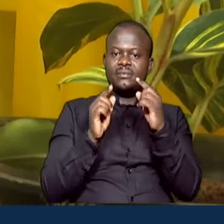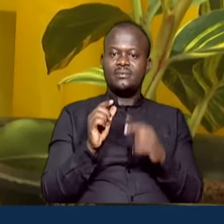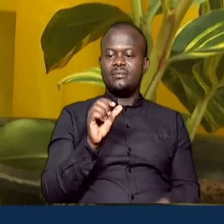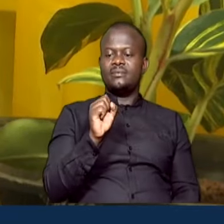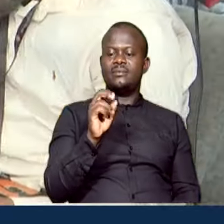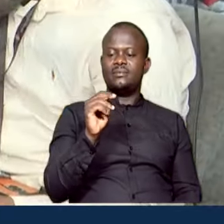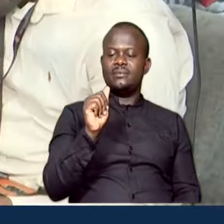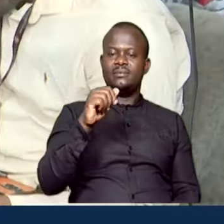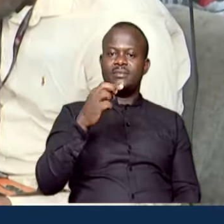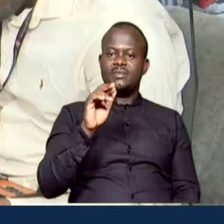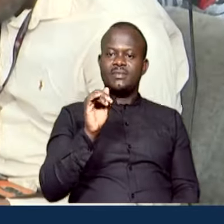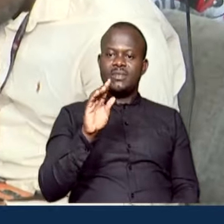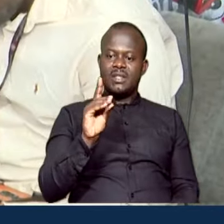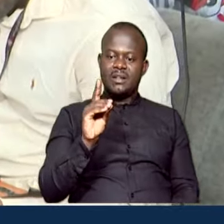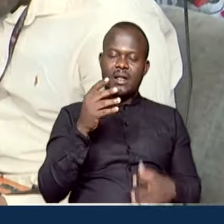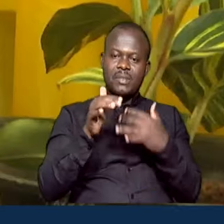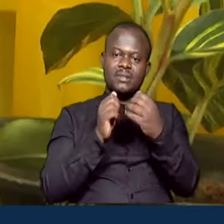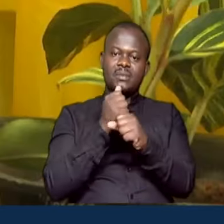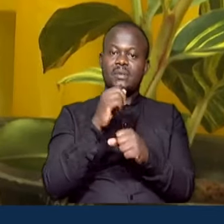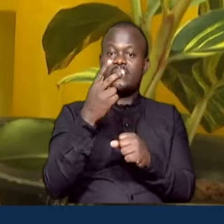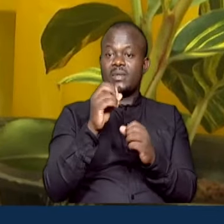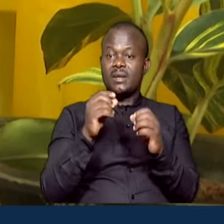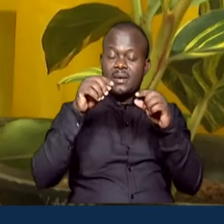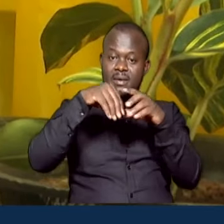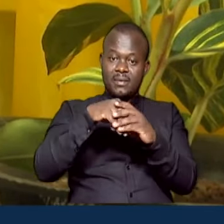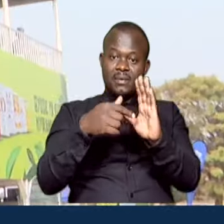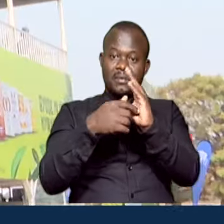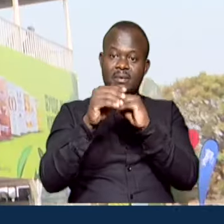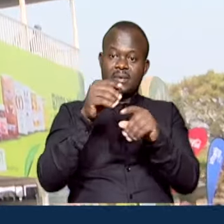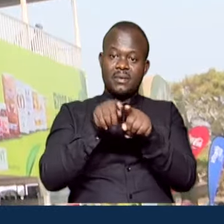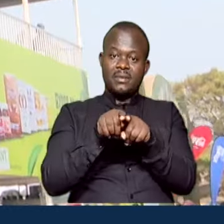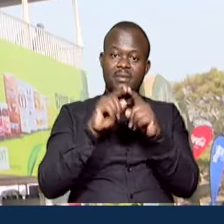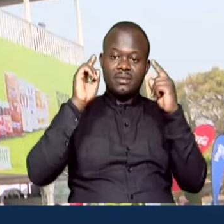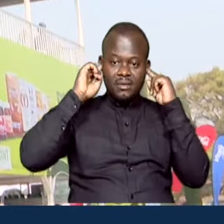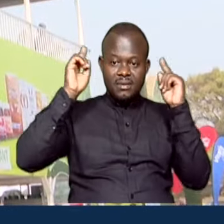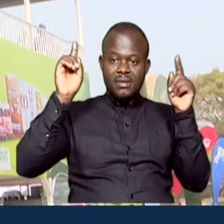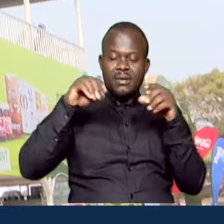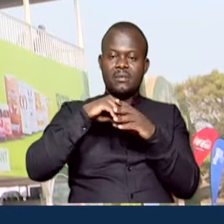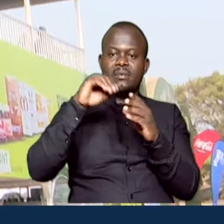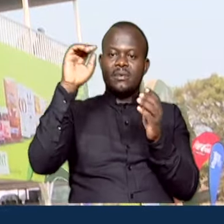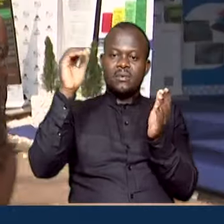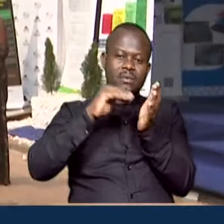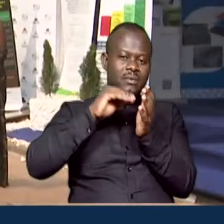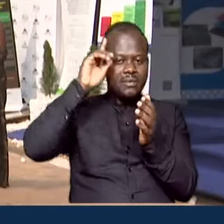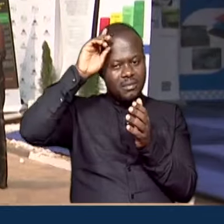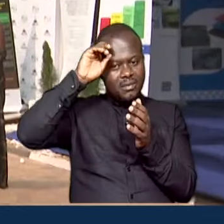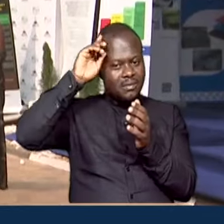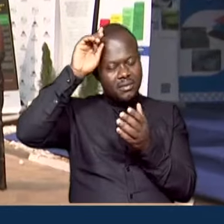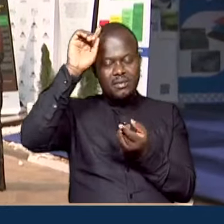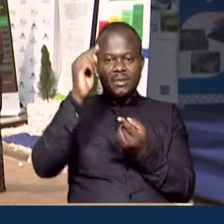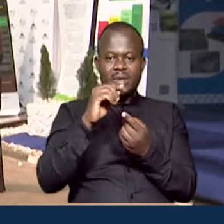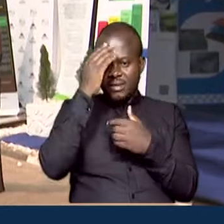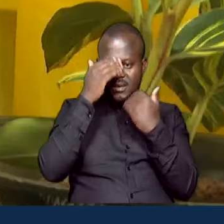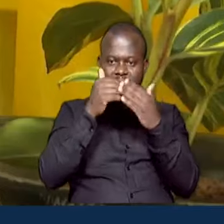Gerard amaze imyaka irenga 20 yitabira amurikagurisha nk'aya, asaba ko urusaku rw'imiziki ruri muri Expo rukwiye kongera gutekerezwaho bakarugabanya